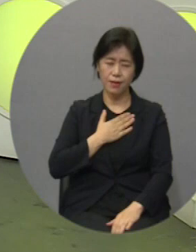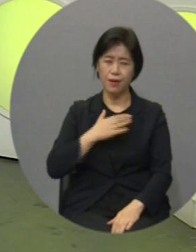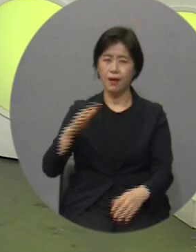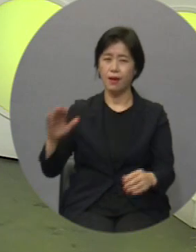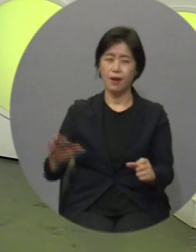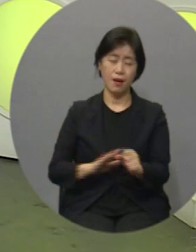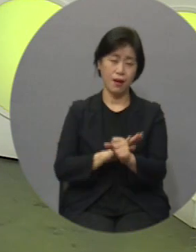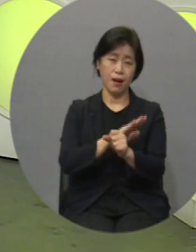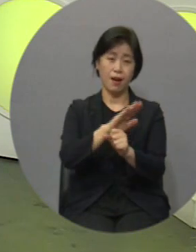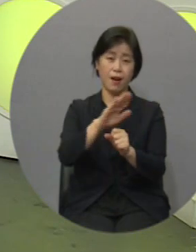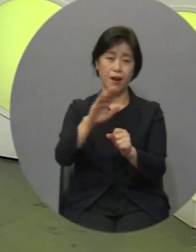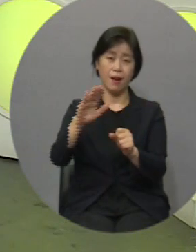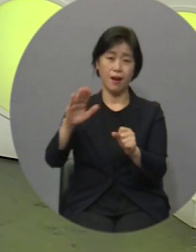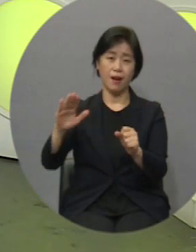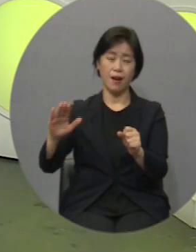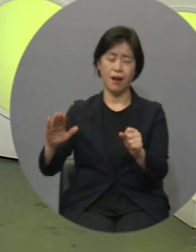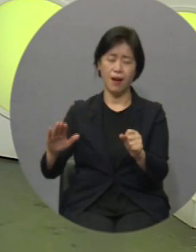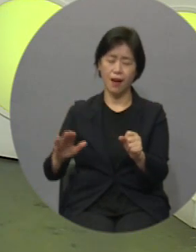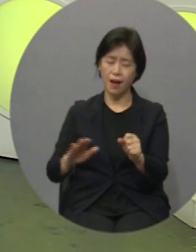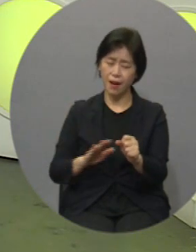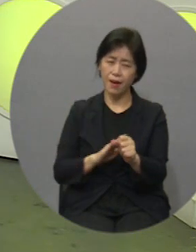내 사랑아